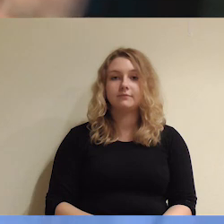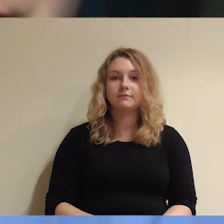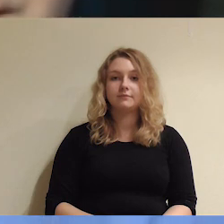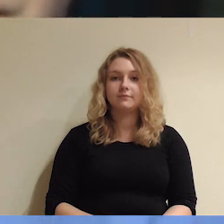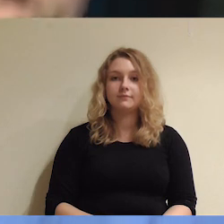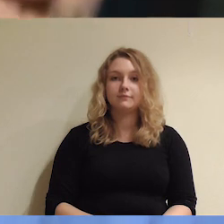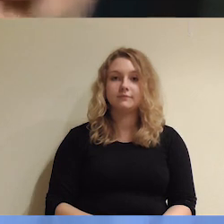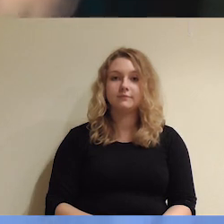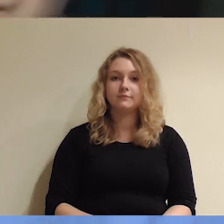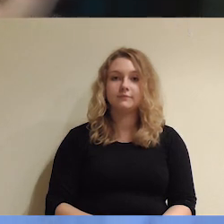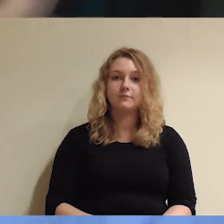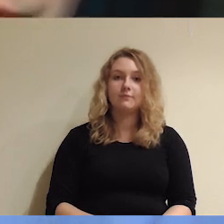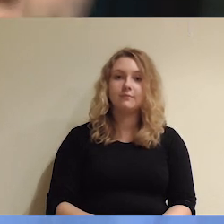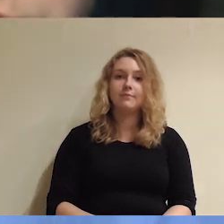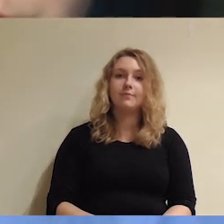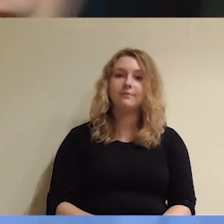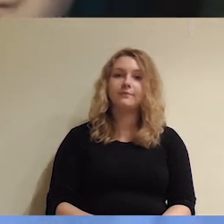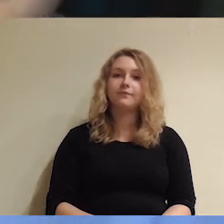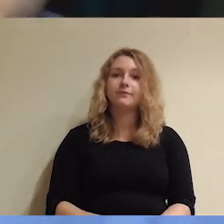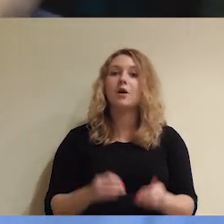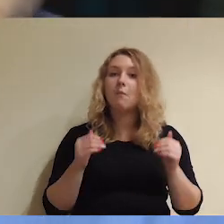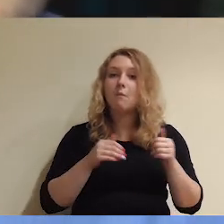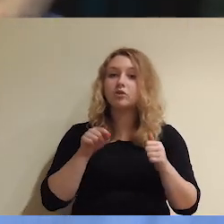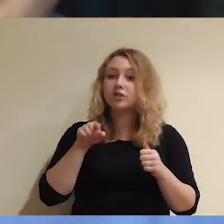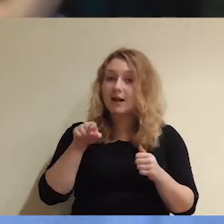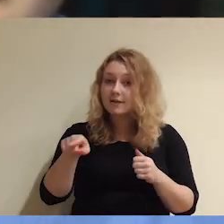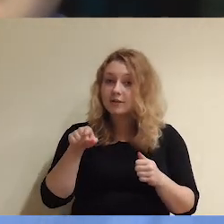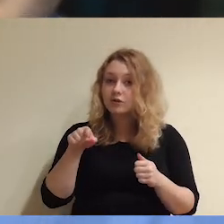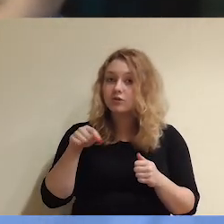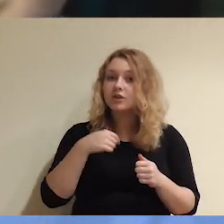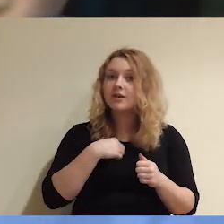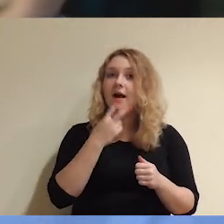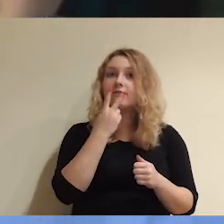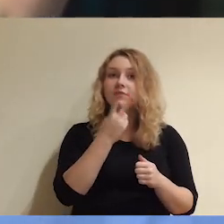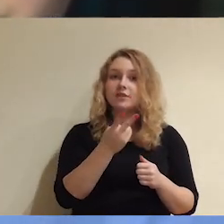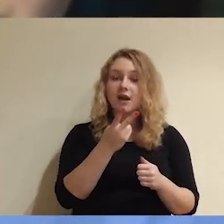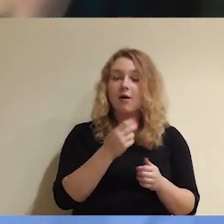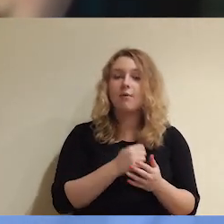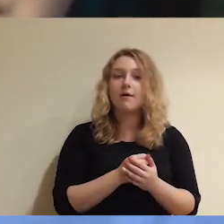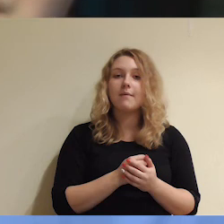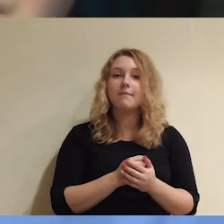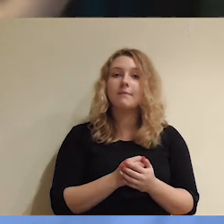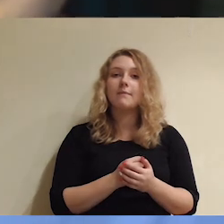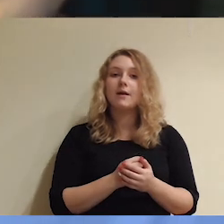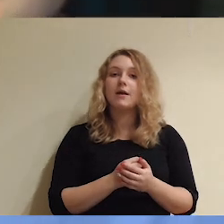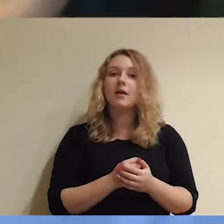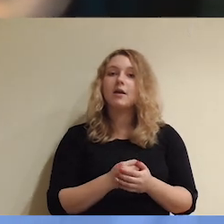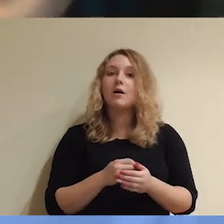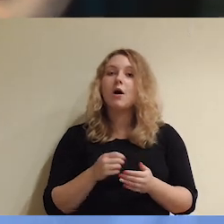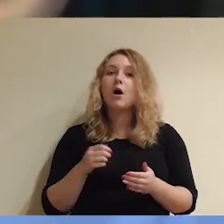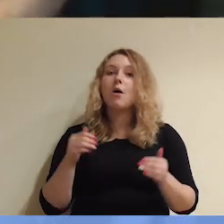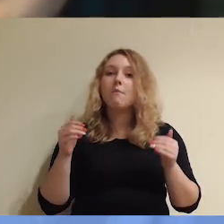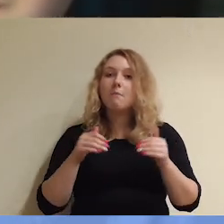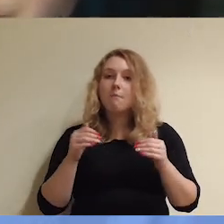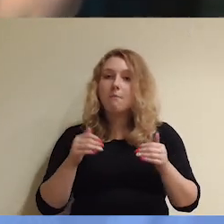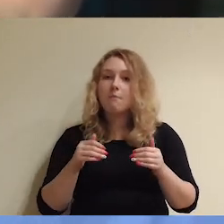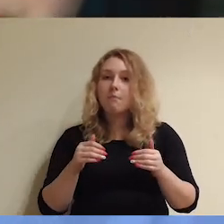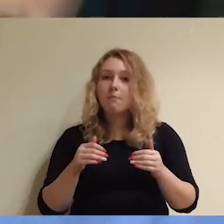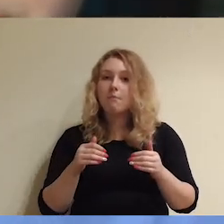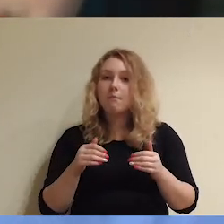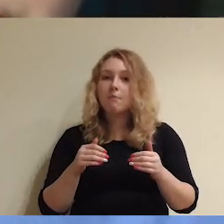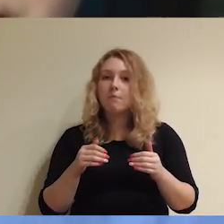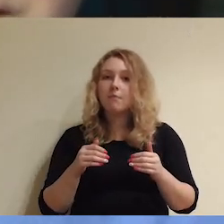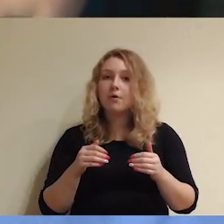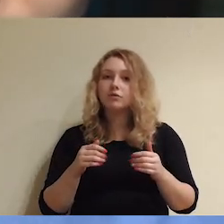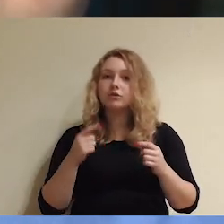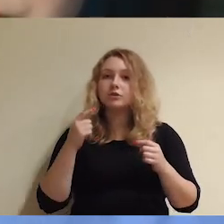czy lajkiem, czy złością, czy super, że widziałem ten post, że go przeczytałem. I niech to będzie moje postanowienie, że przeczytam